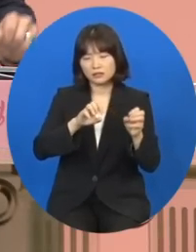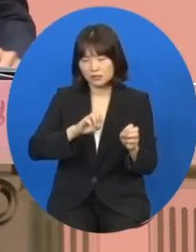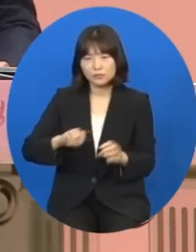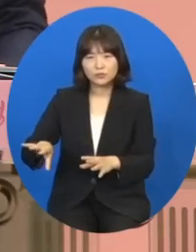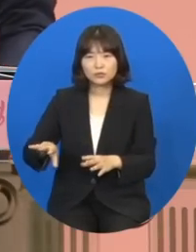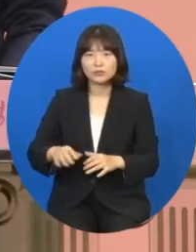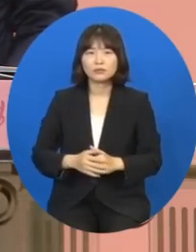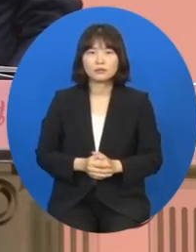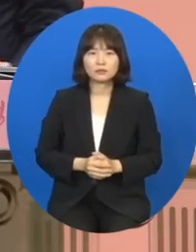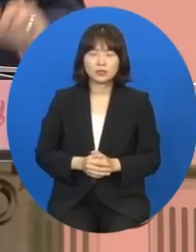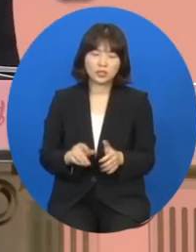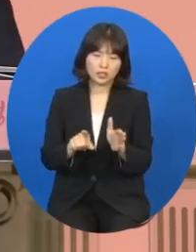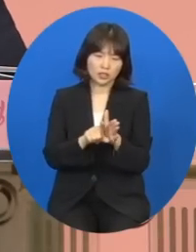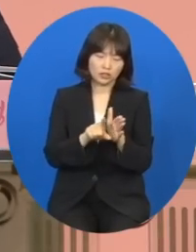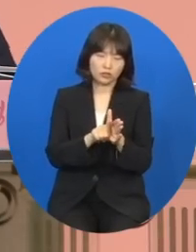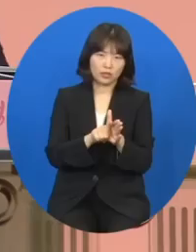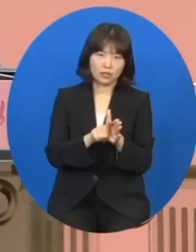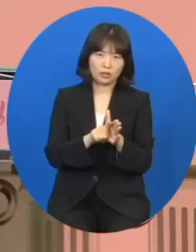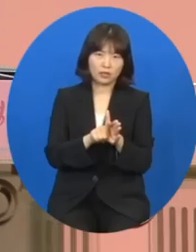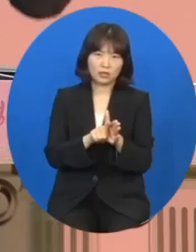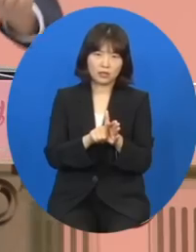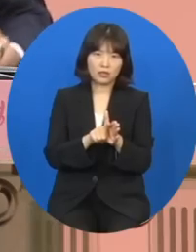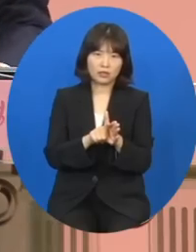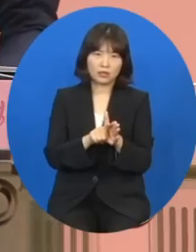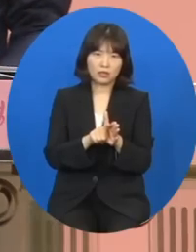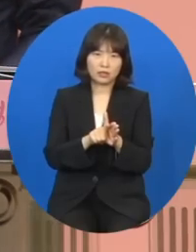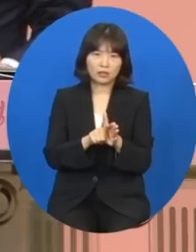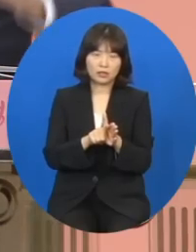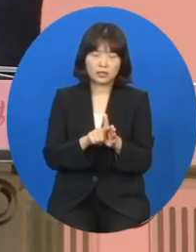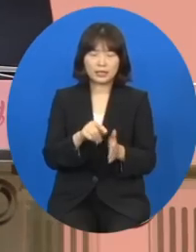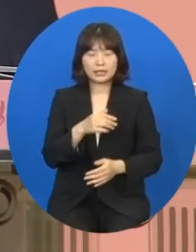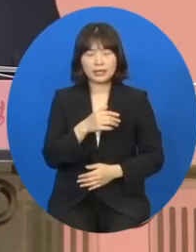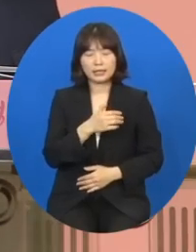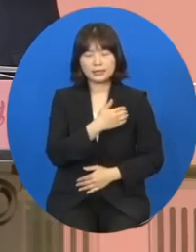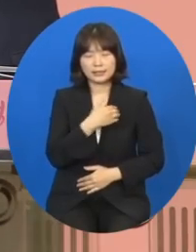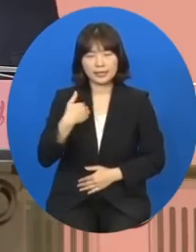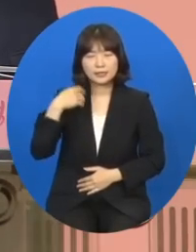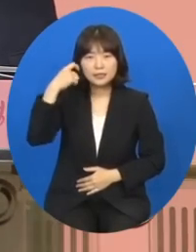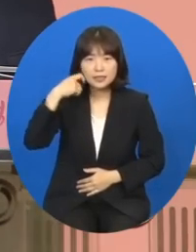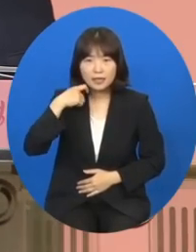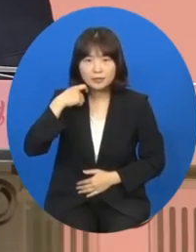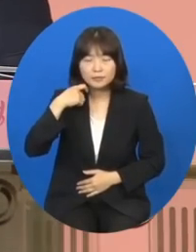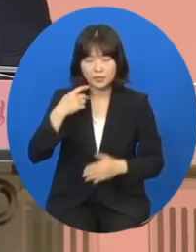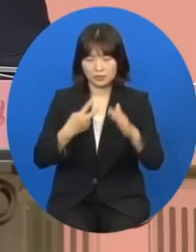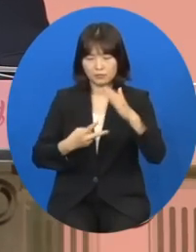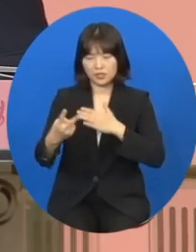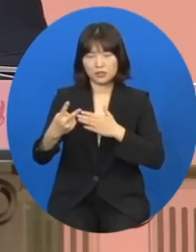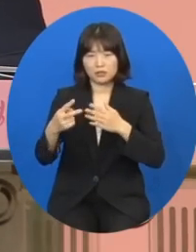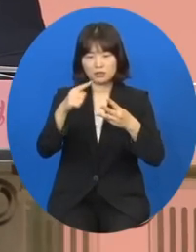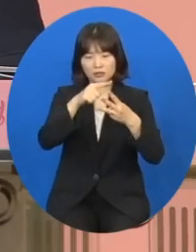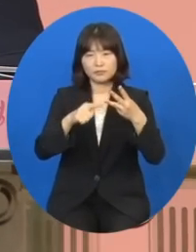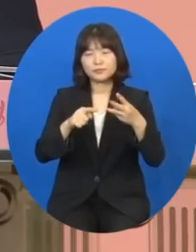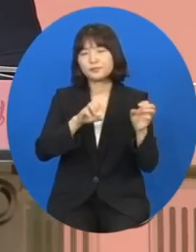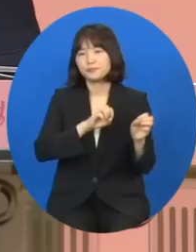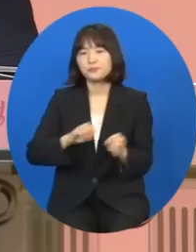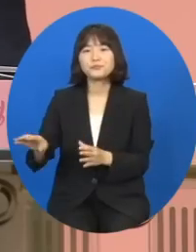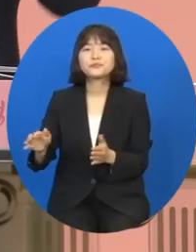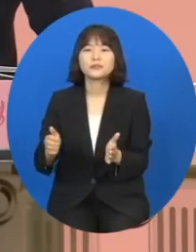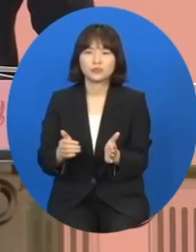빼 워치 신뢰를 잃었고 요 컴스 를 사실감을 잃었고 요 mg 슘 비전을 일었습니다